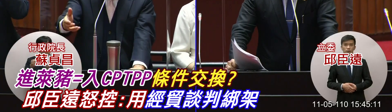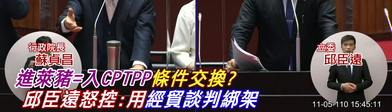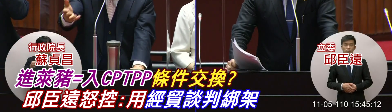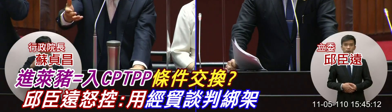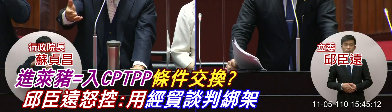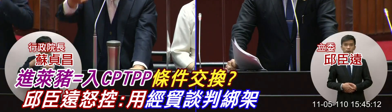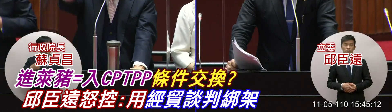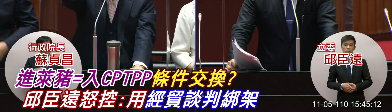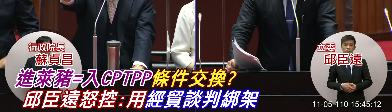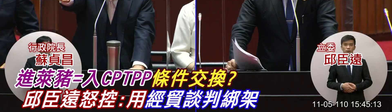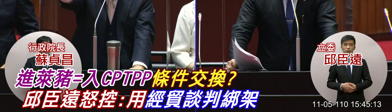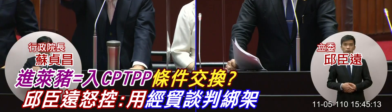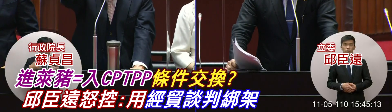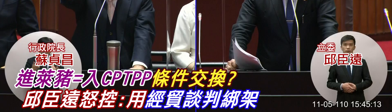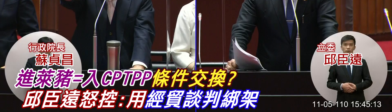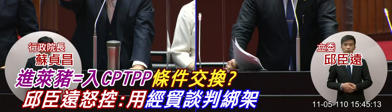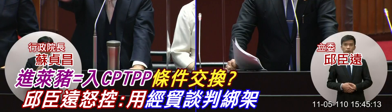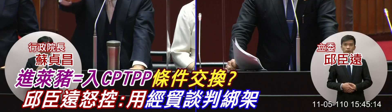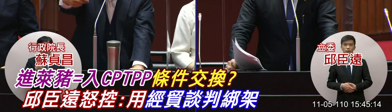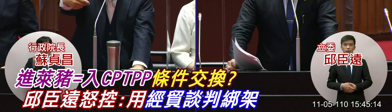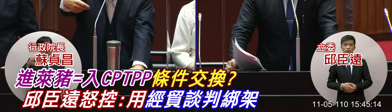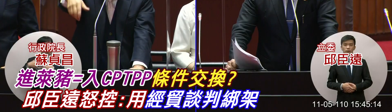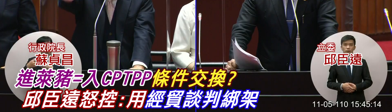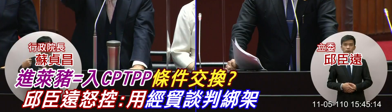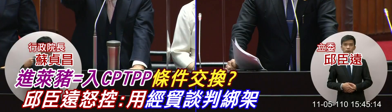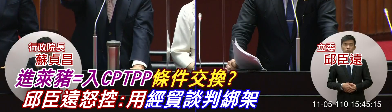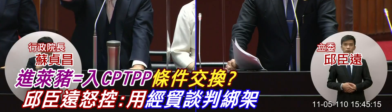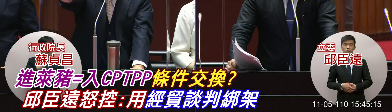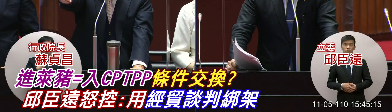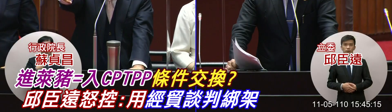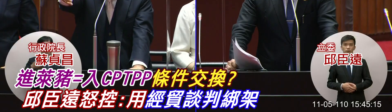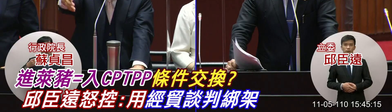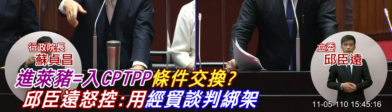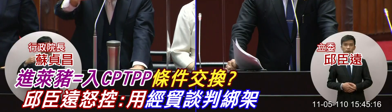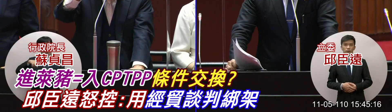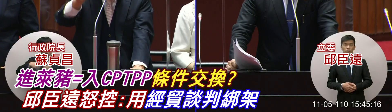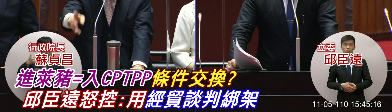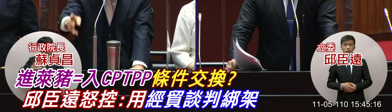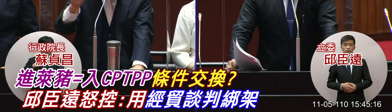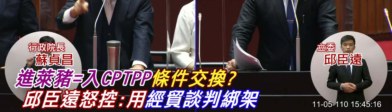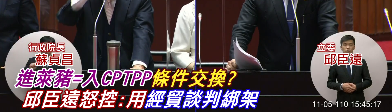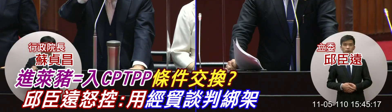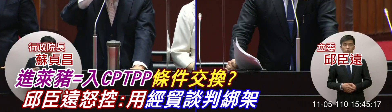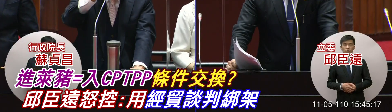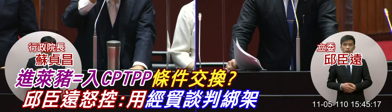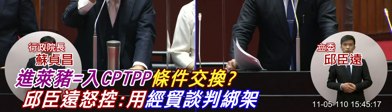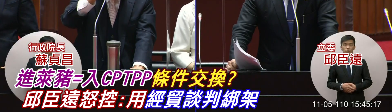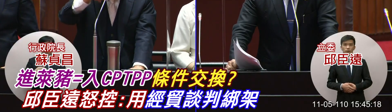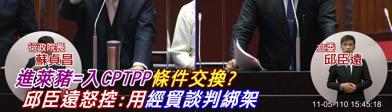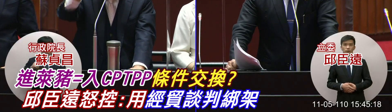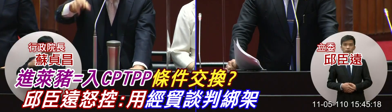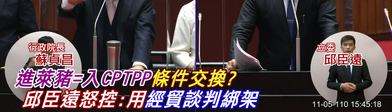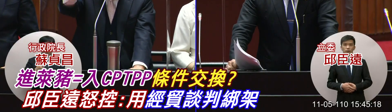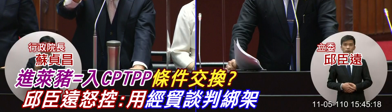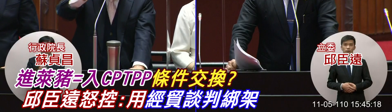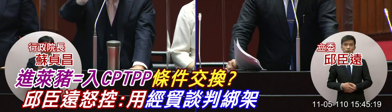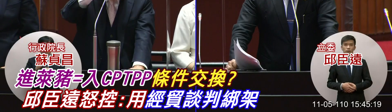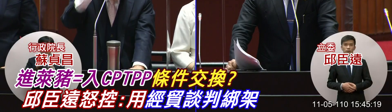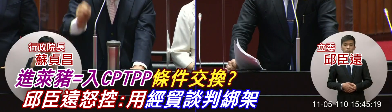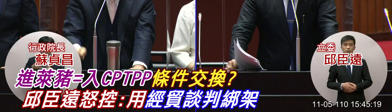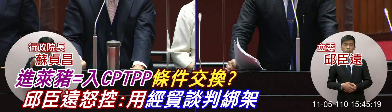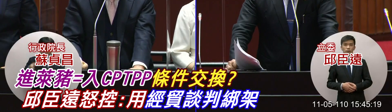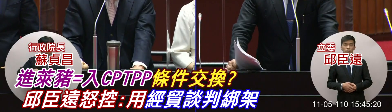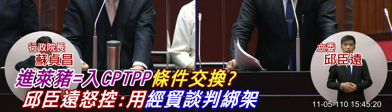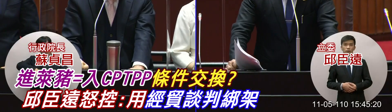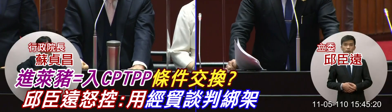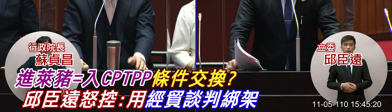我们却只要美国买我们东西，我们说他不能来，来不来是一件事，要不要买是另